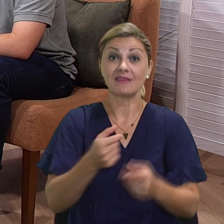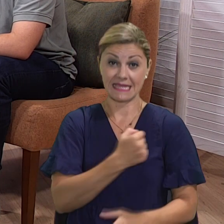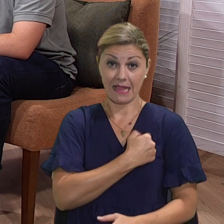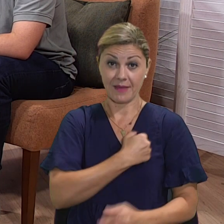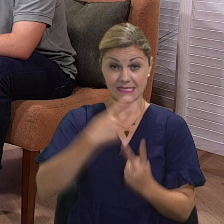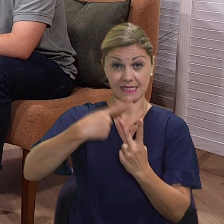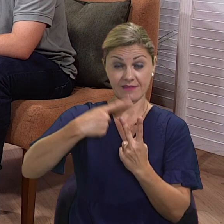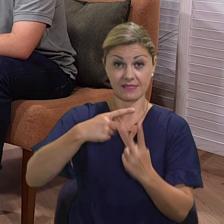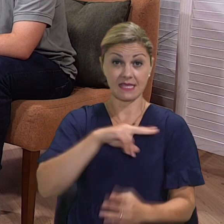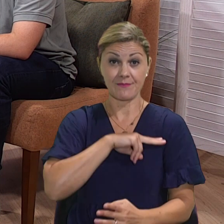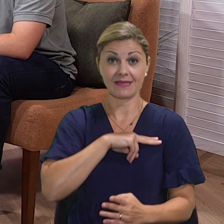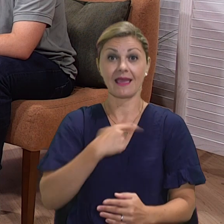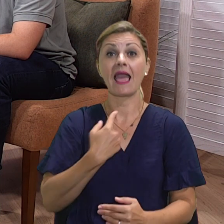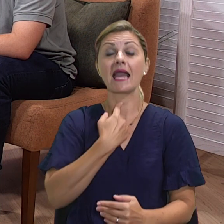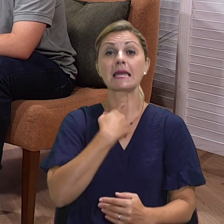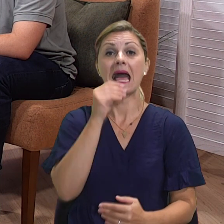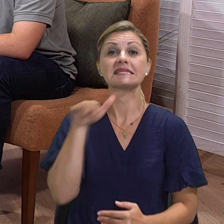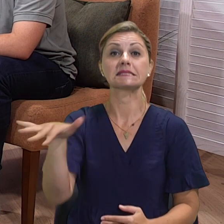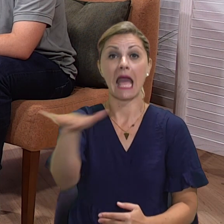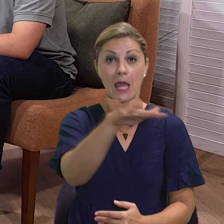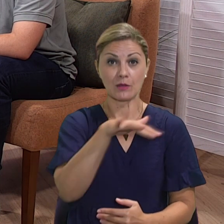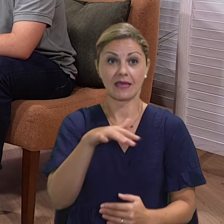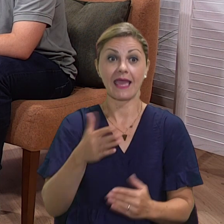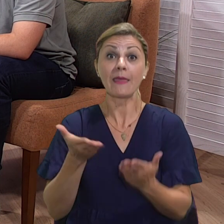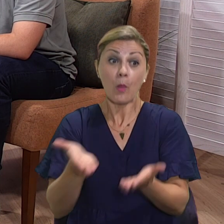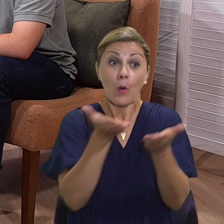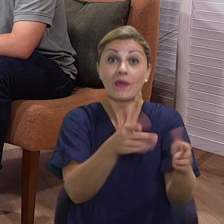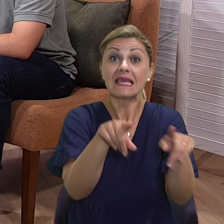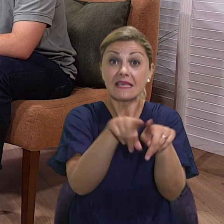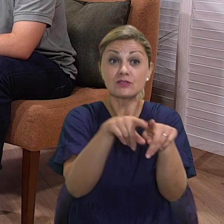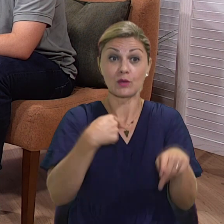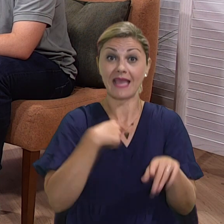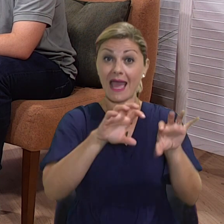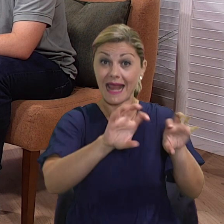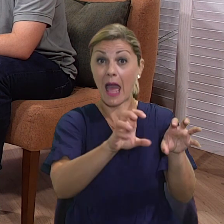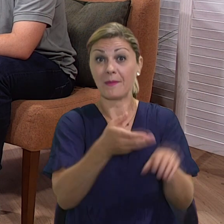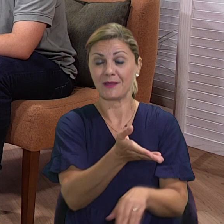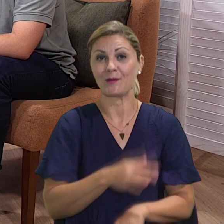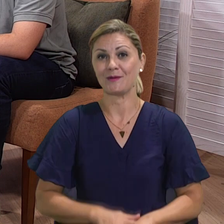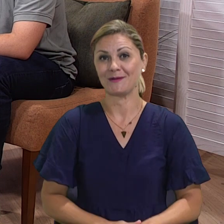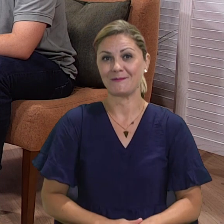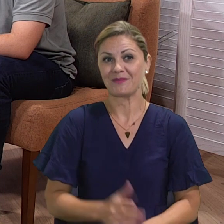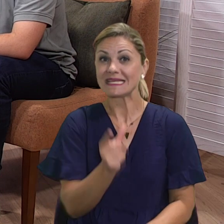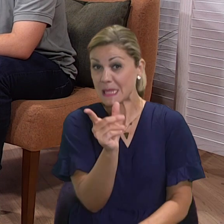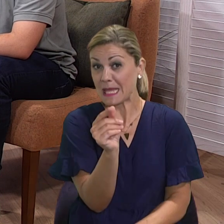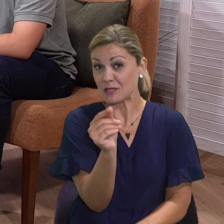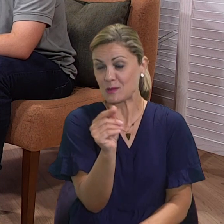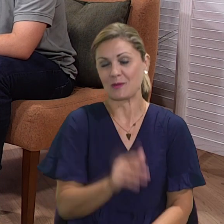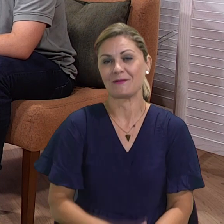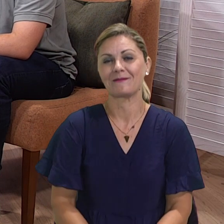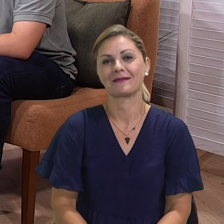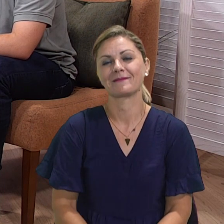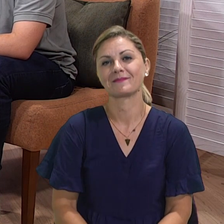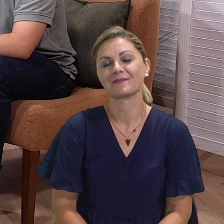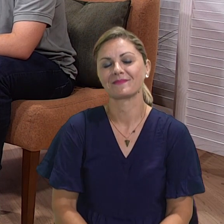Glas naroda, postao sam Glas naroda, znači 10 godina prije, zašto je bi meni rekli, ajme, recite, naspomenite ovo, stavite